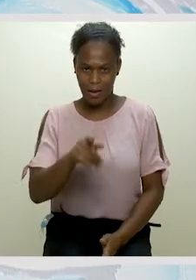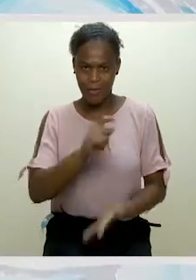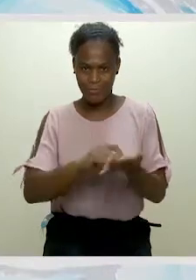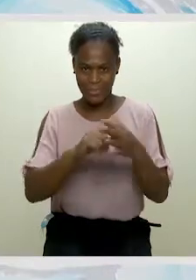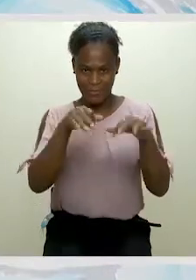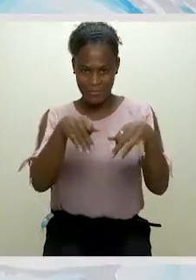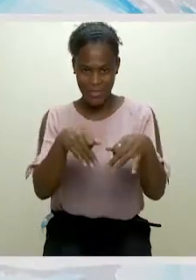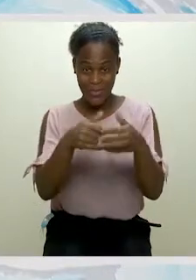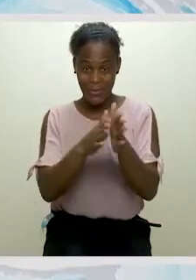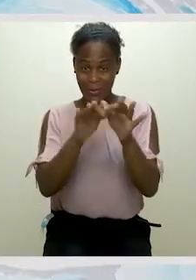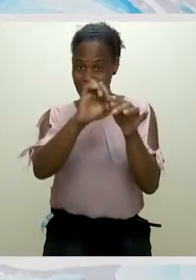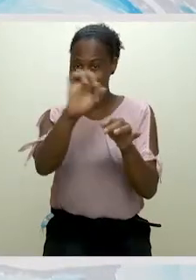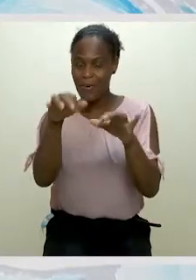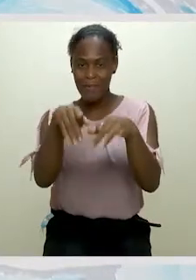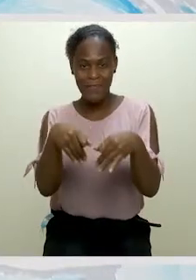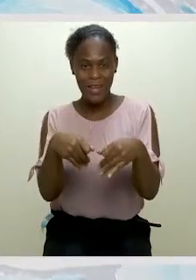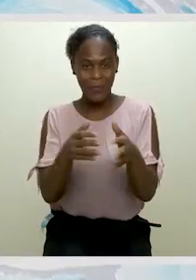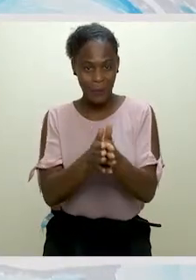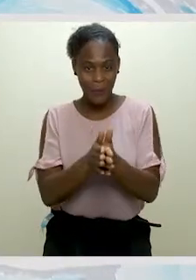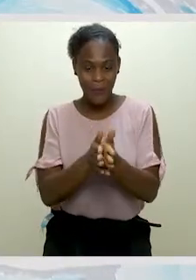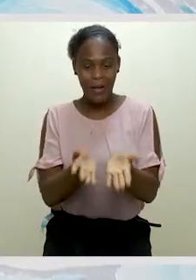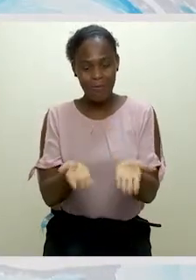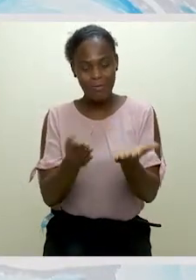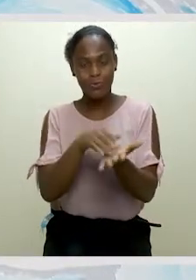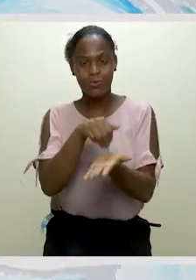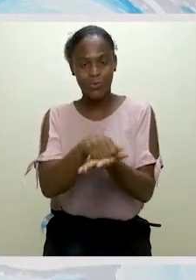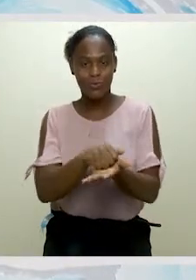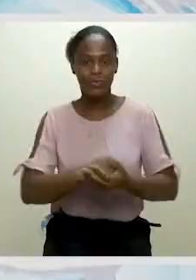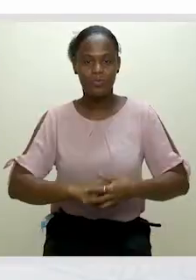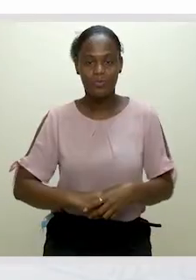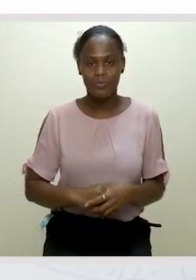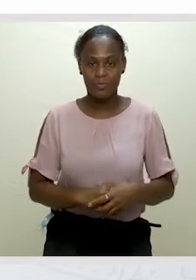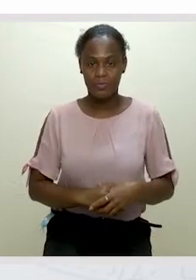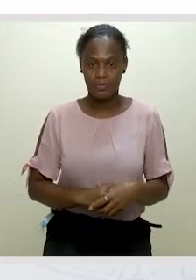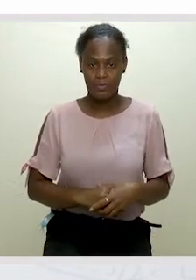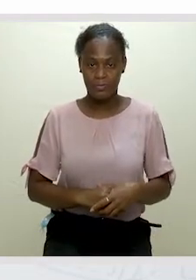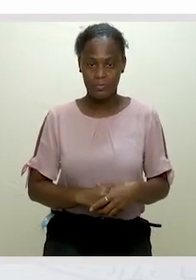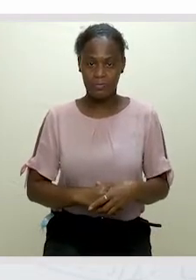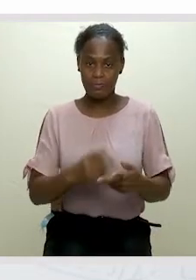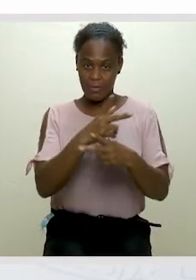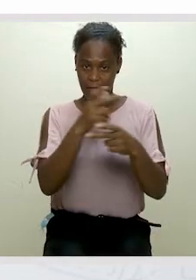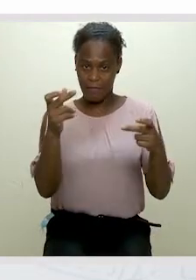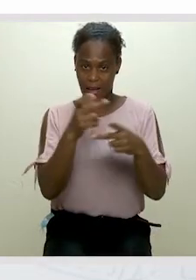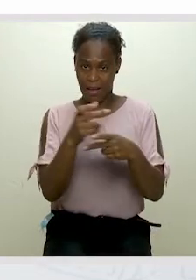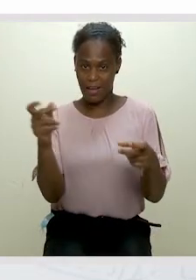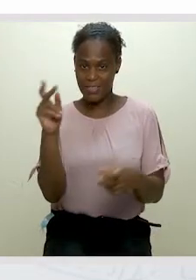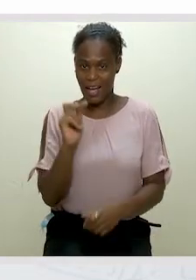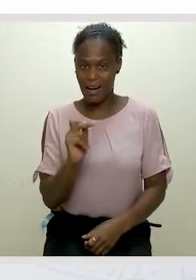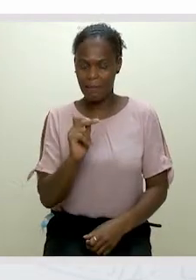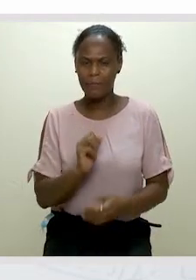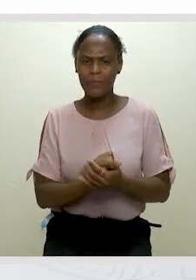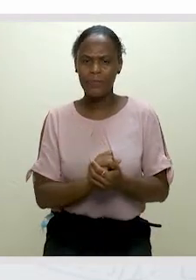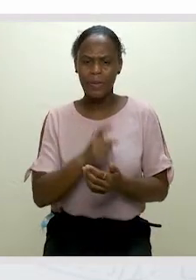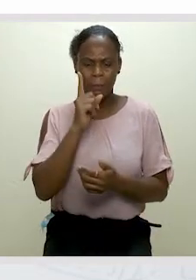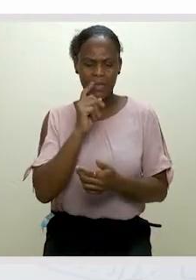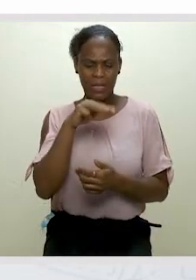C'est fini? Tout le monde a terminé? Allez, on corrige. La phrase A.